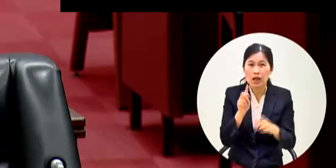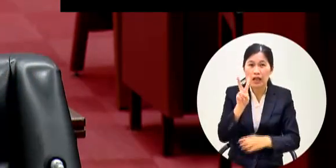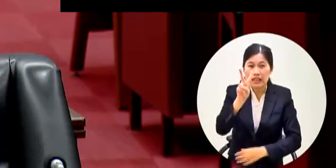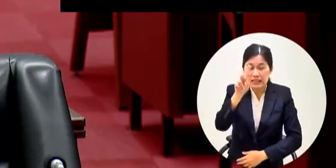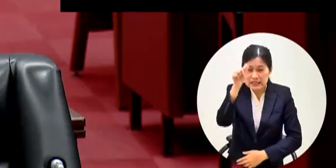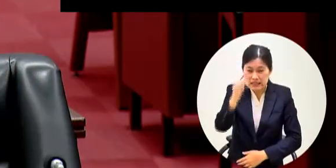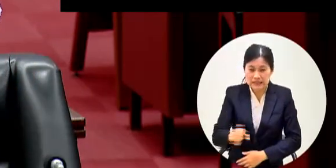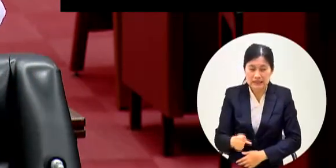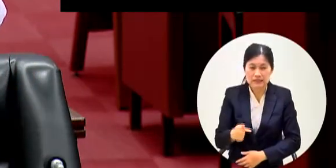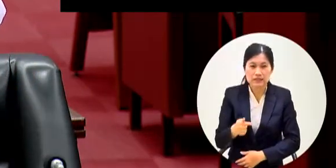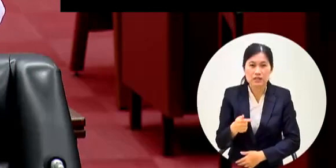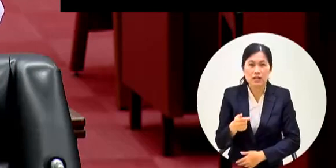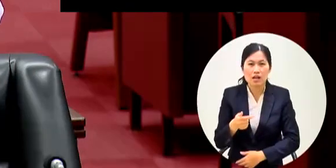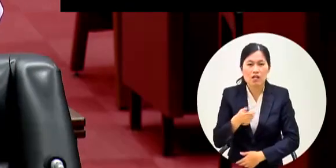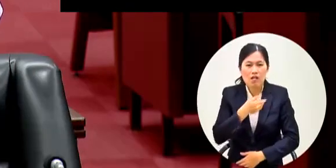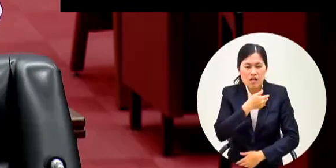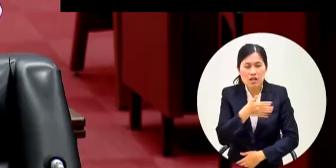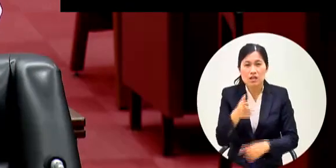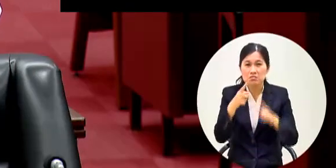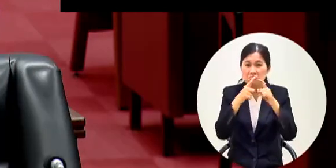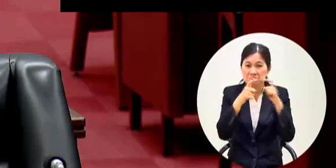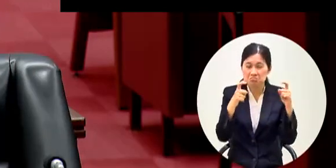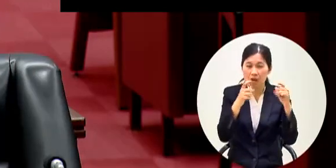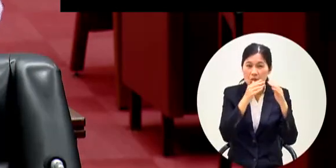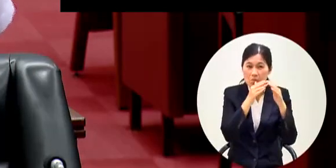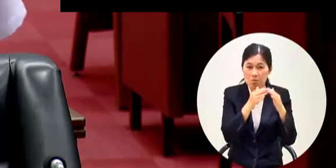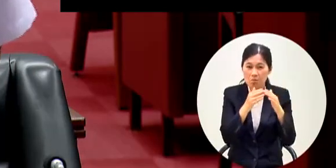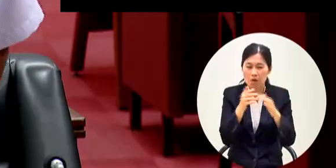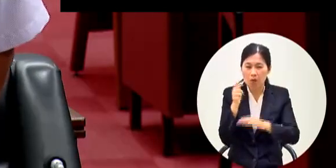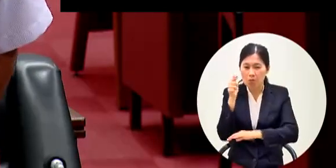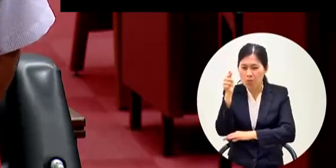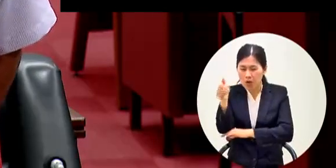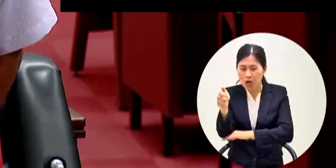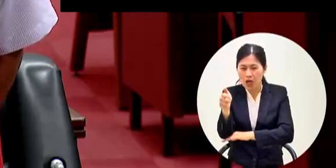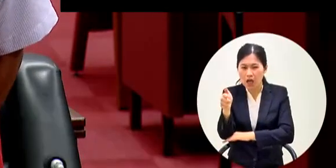要你一边框列2亿，让城乡